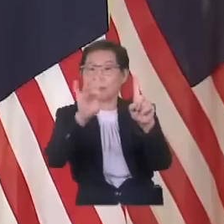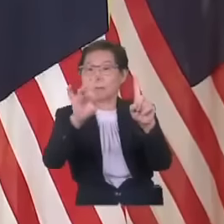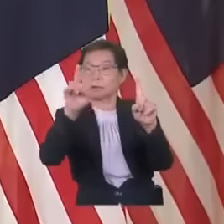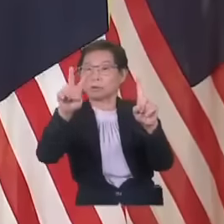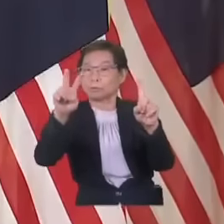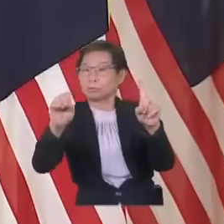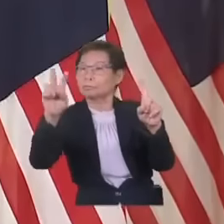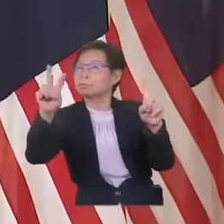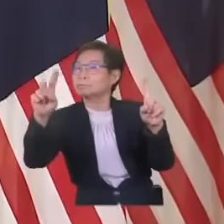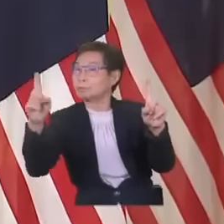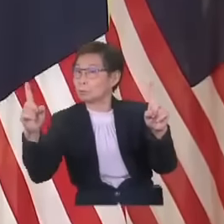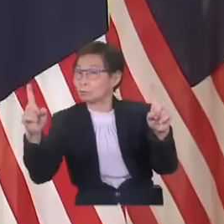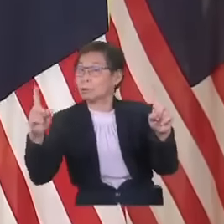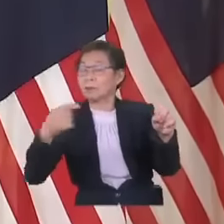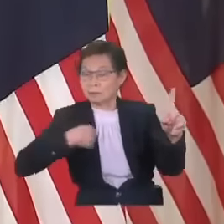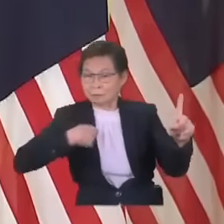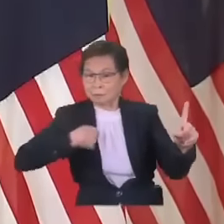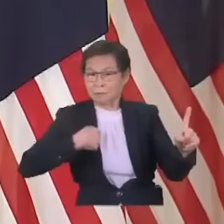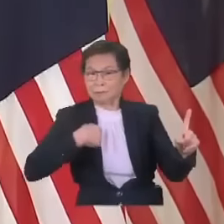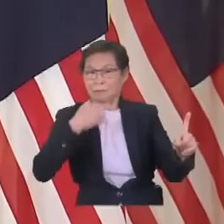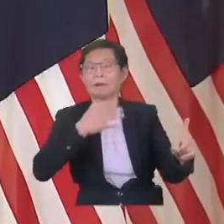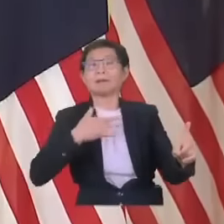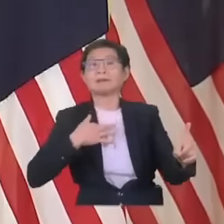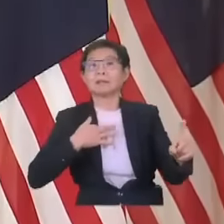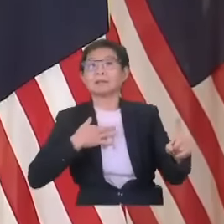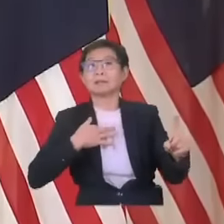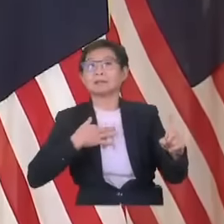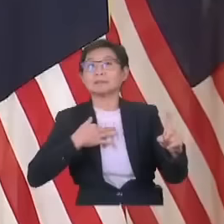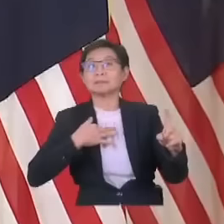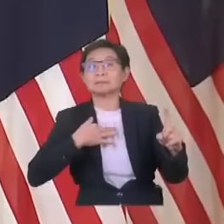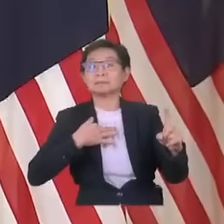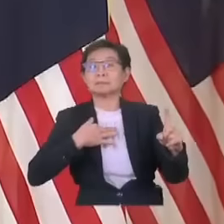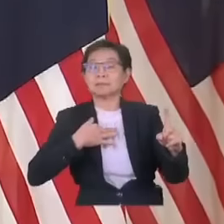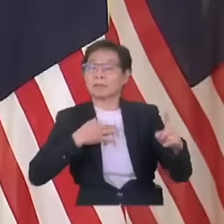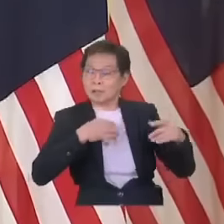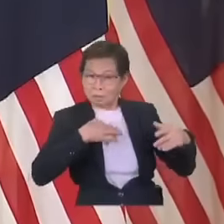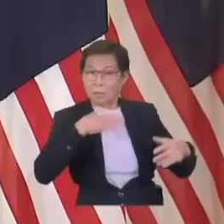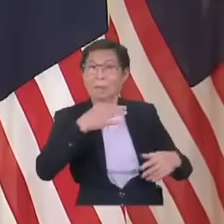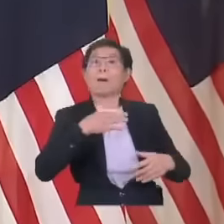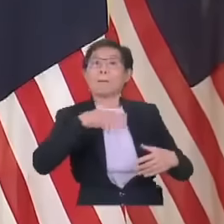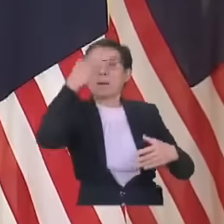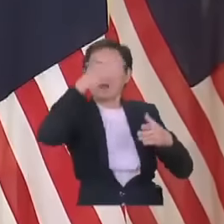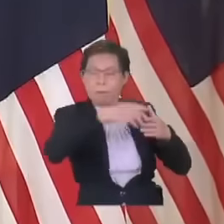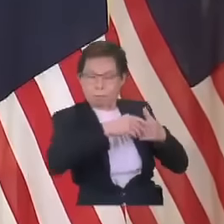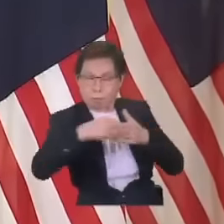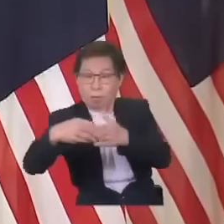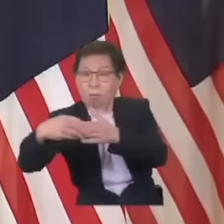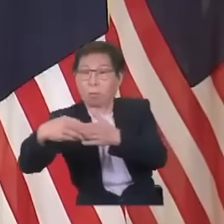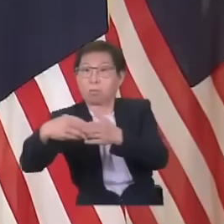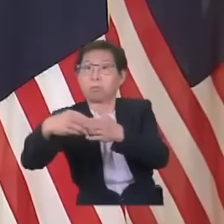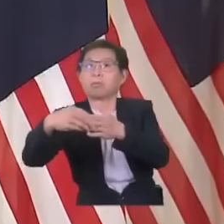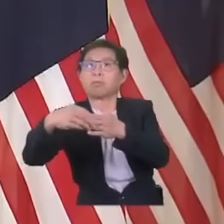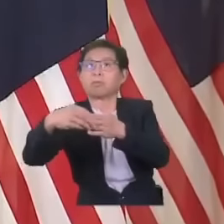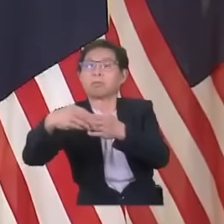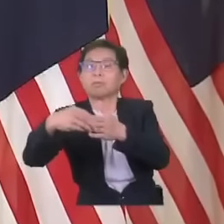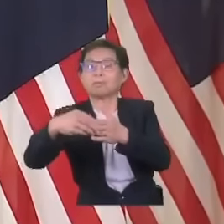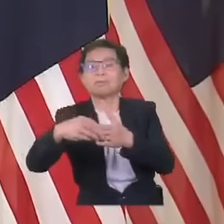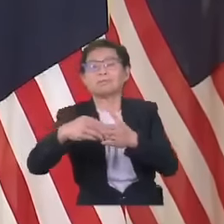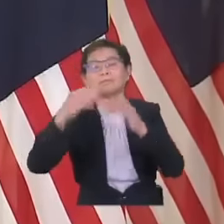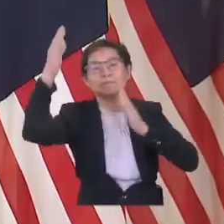2021 saya ditakdirkan Ilahi merajui petak bela negara